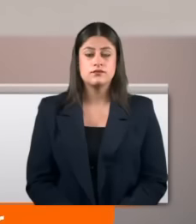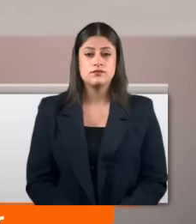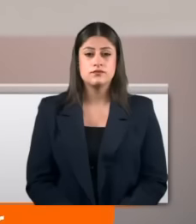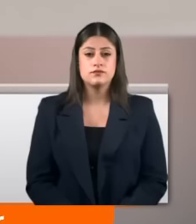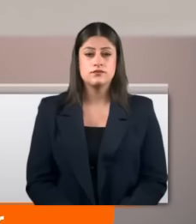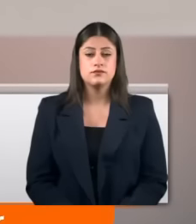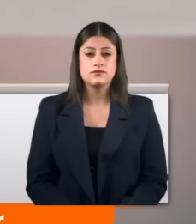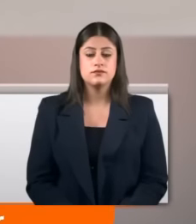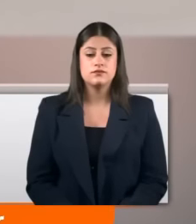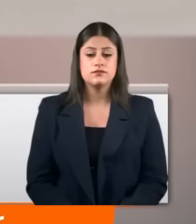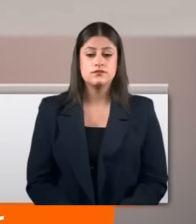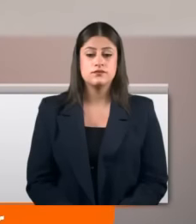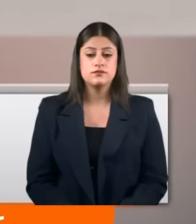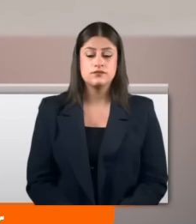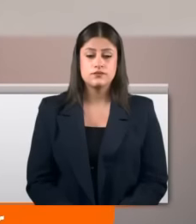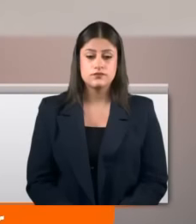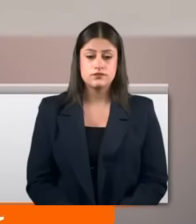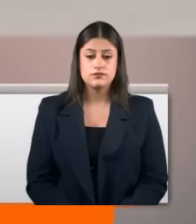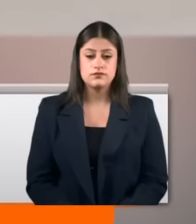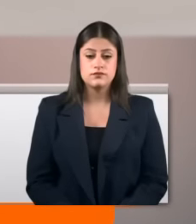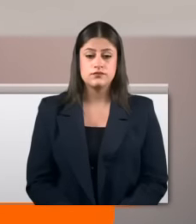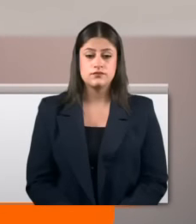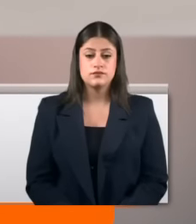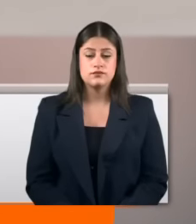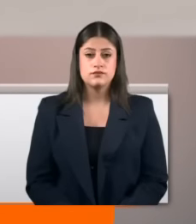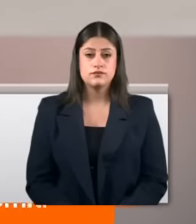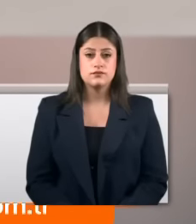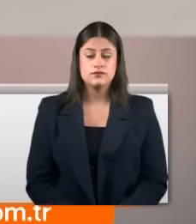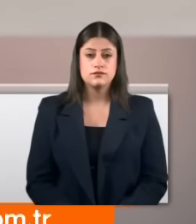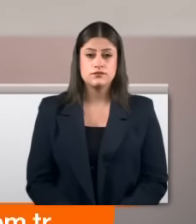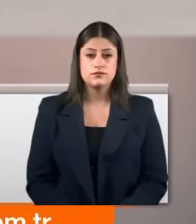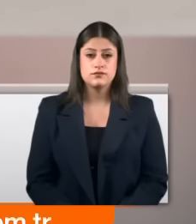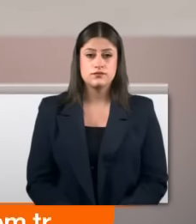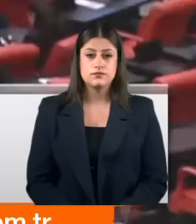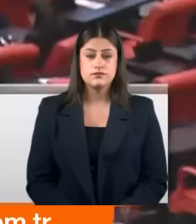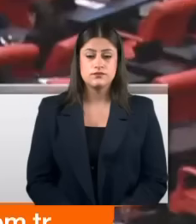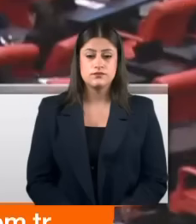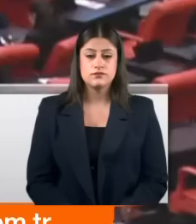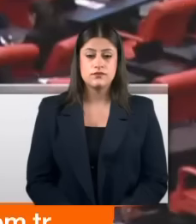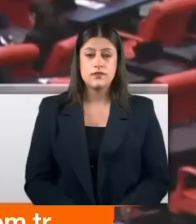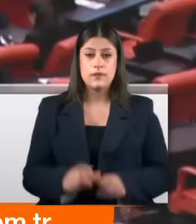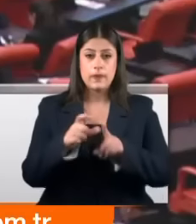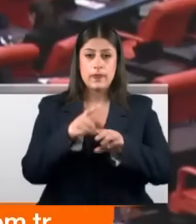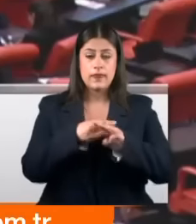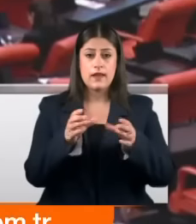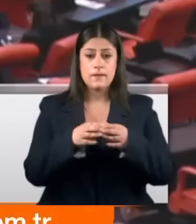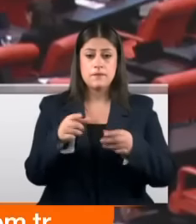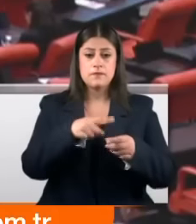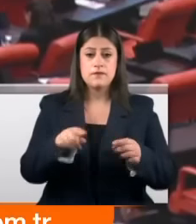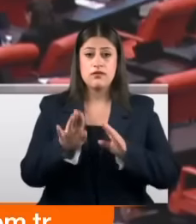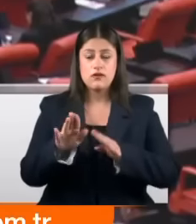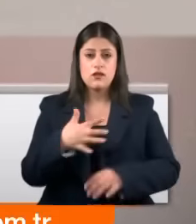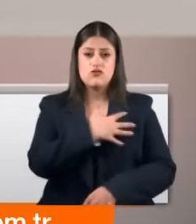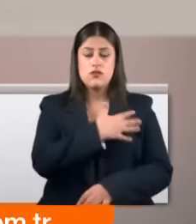hakaret etmeyeceksiniz. Millete tahrik etmeyeceksiniz. Millete aşağılamayacaksınız. DEM Parti'ye destek CHP'den